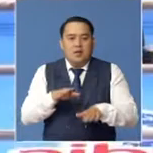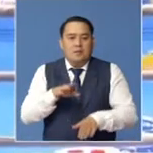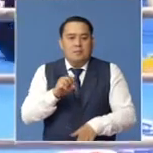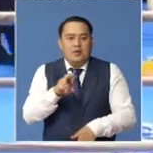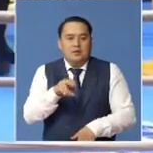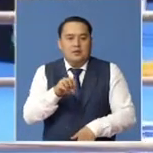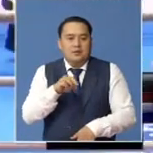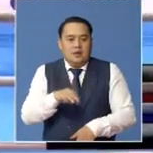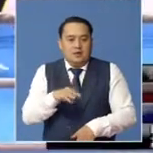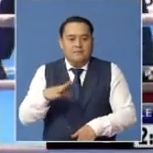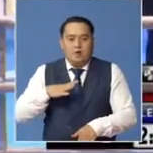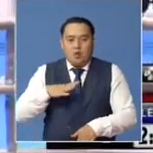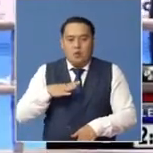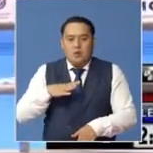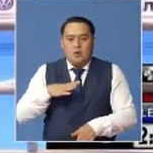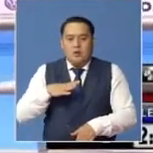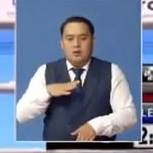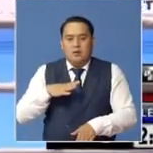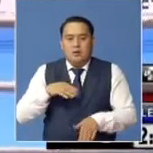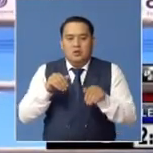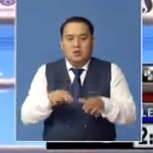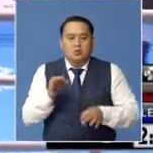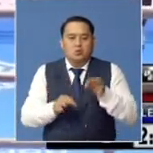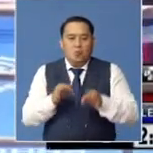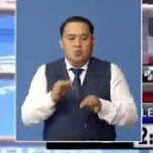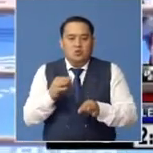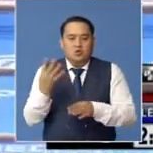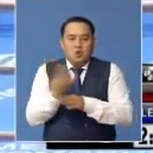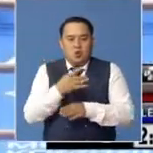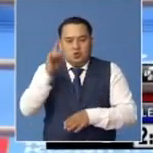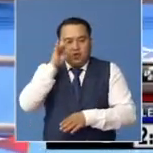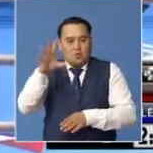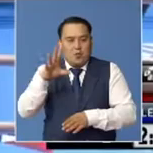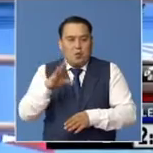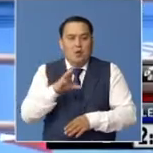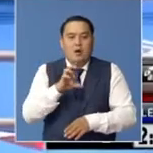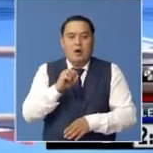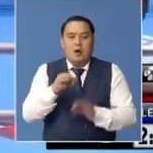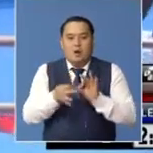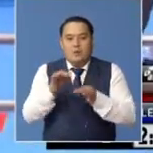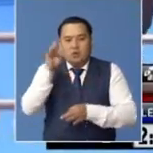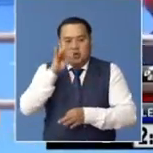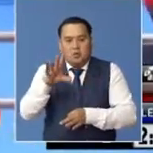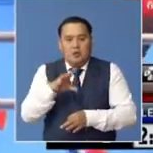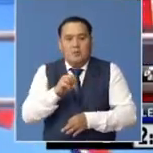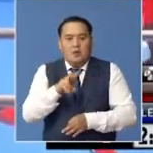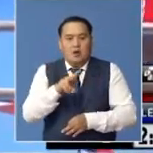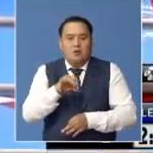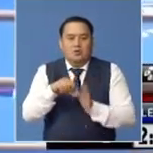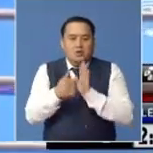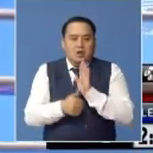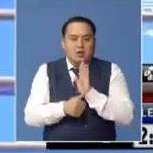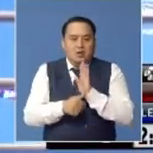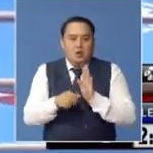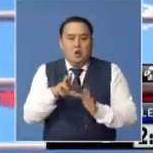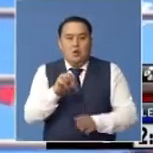Бекзат Нурдаулетов раздельным решением судей победил четырехкратного чемпиона мира и олимпийского чемпиона